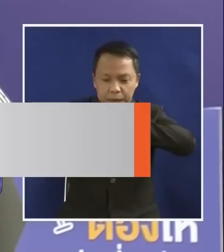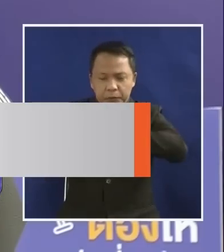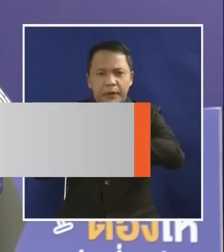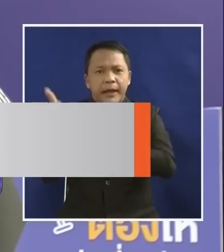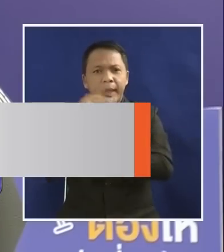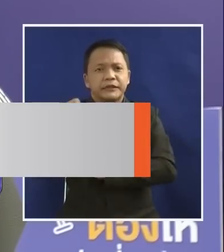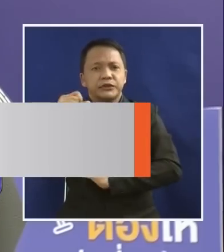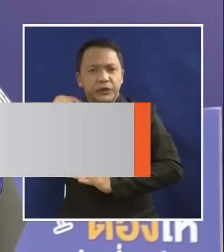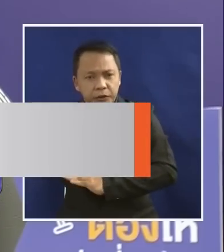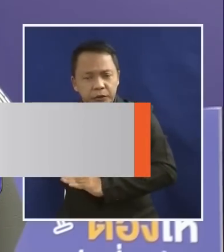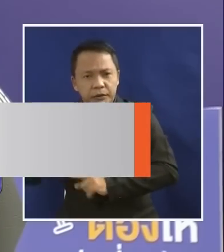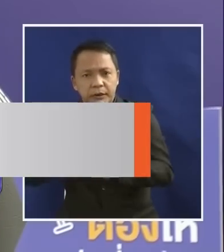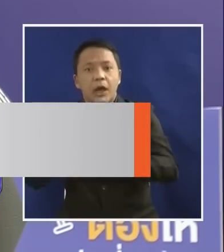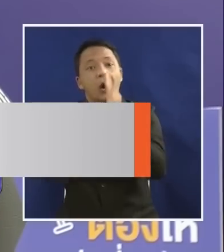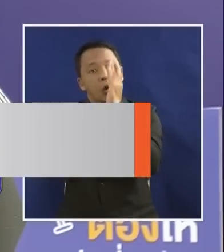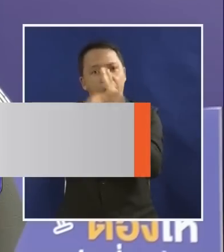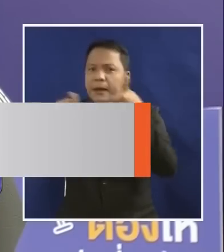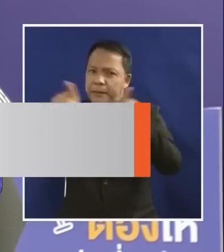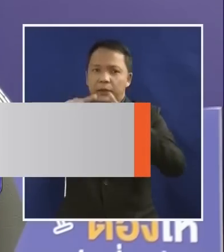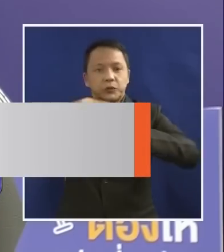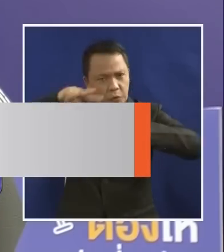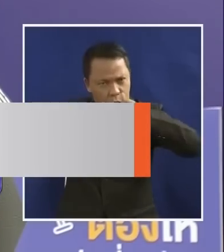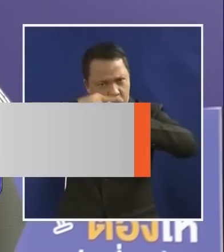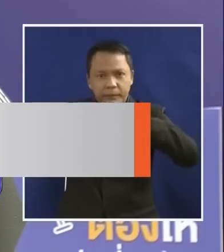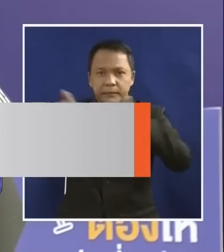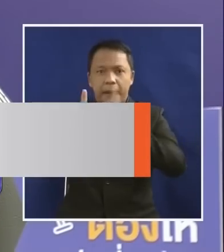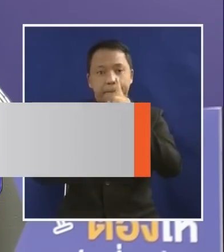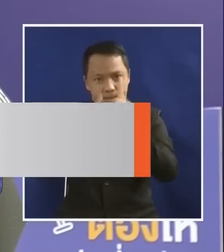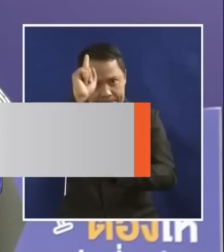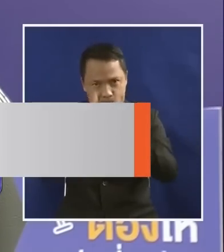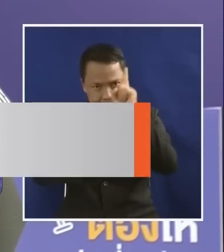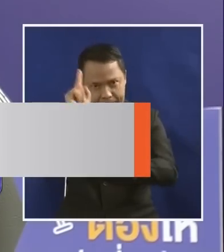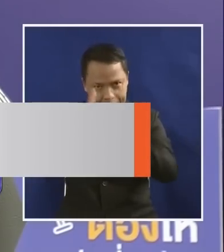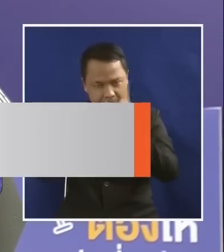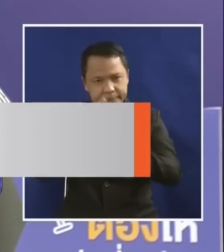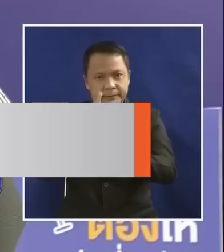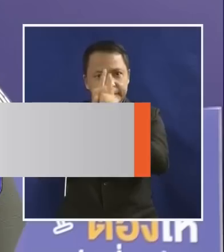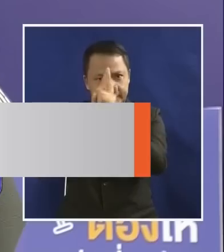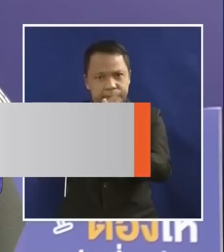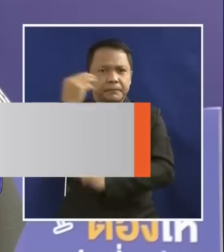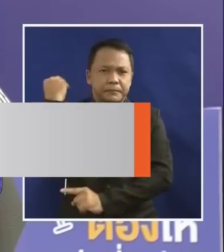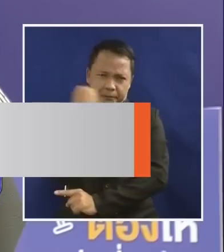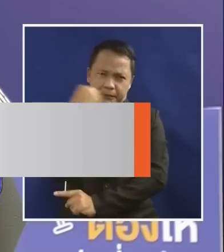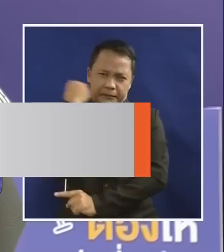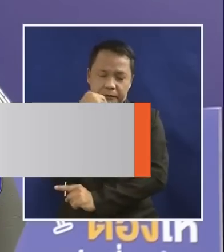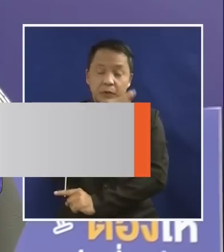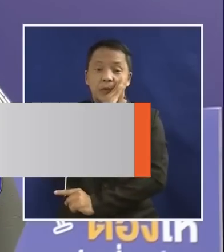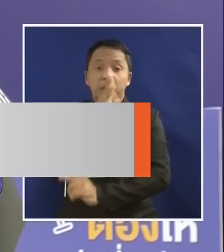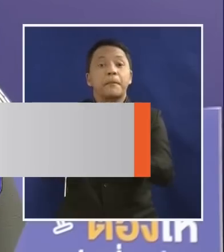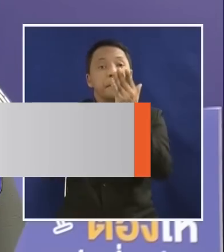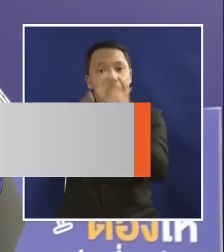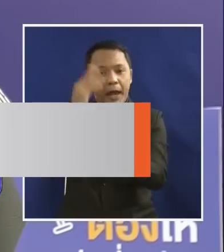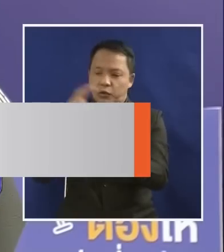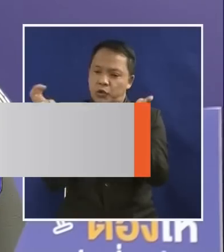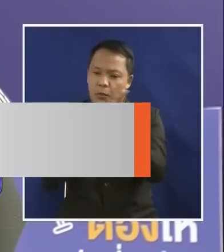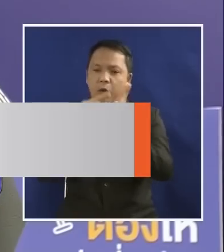SQ หรือ ASQ ในโรงแรมเนี่ยมีการตรวจครับประเมินนะครับแล้วก็มีการติดตามอยู่สม่ำเสมอเมื่อผ่านเราก็จะรับร